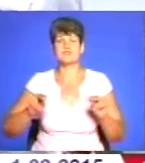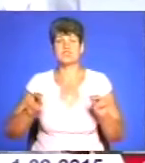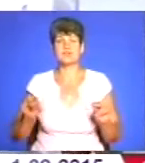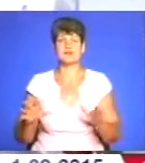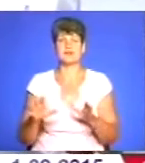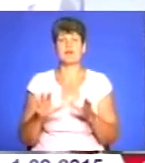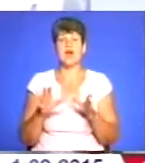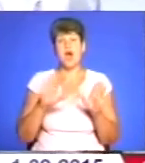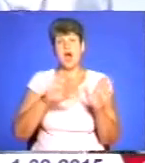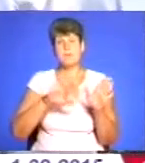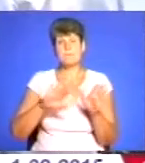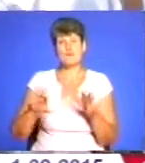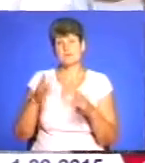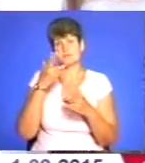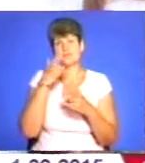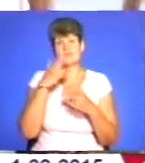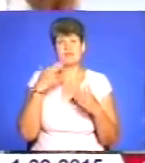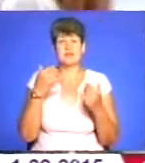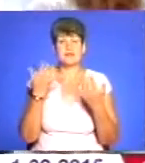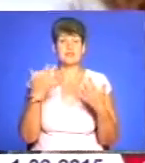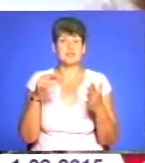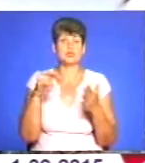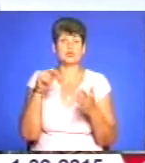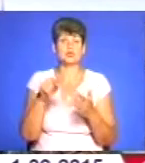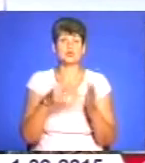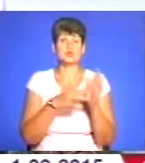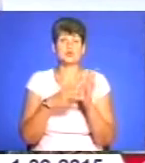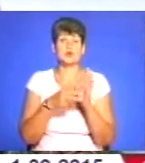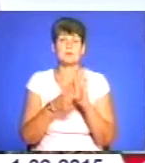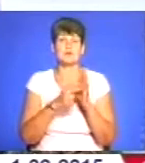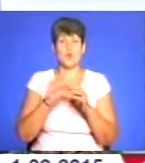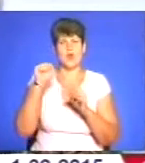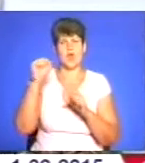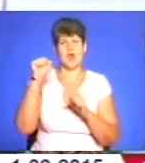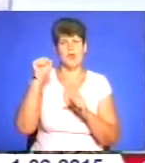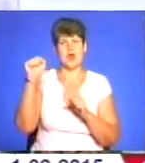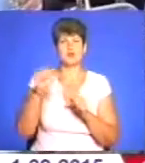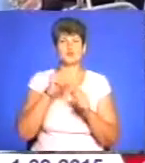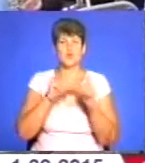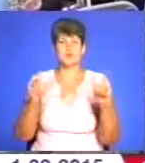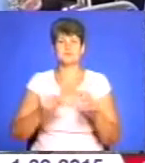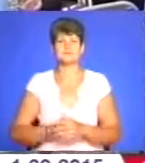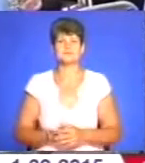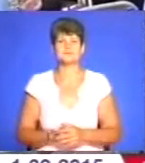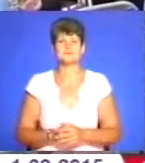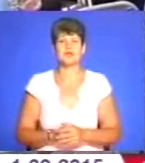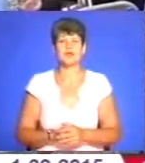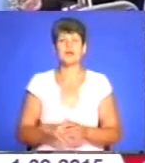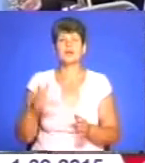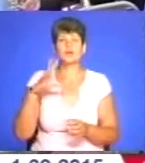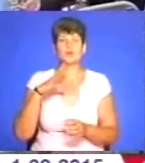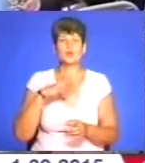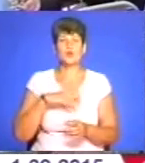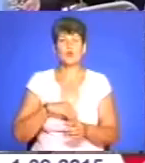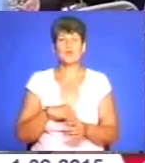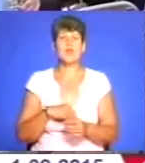а потім вже звик і вже от тут 7-й клас, вже ура, ура, школа, школа. Духовий оркестр створили протягом